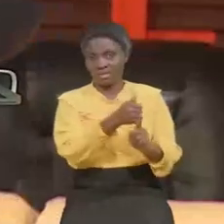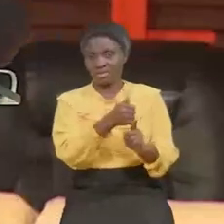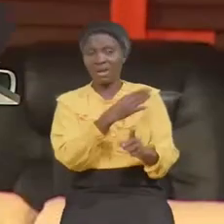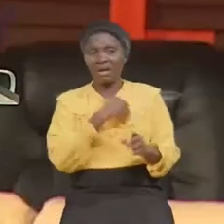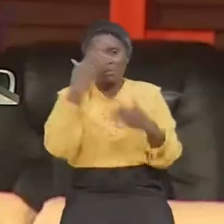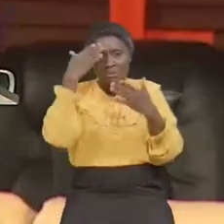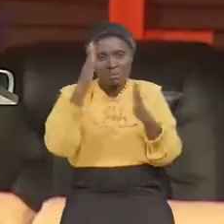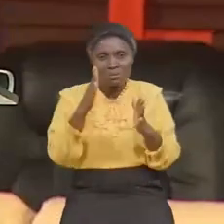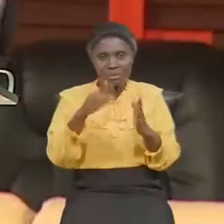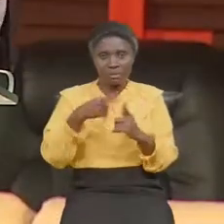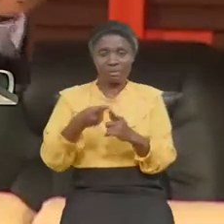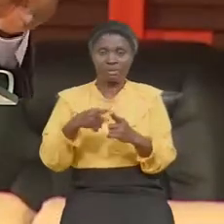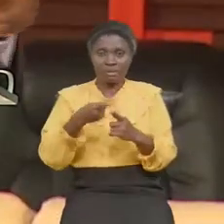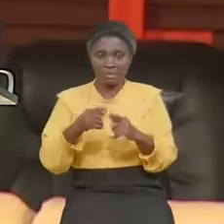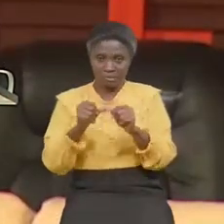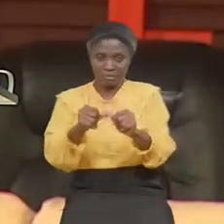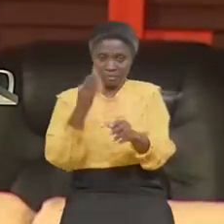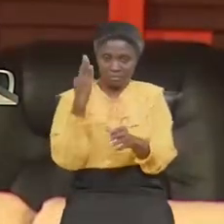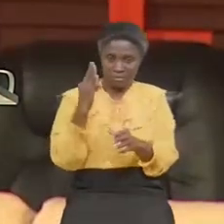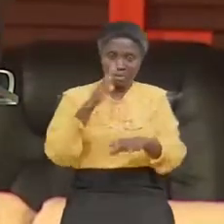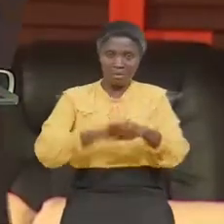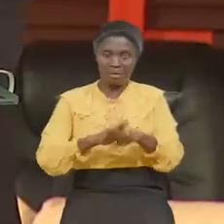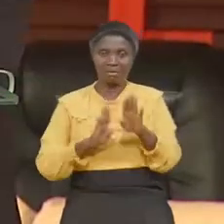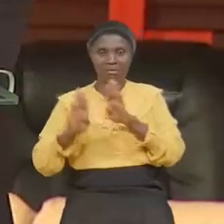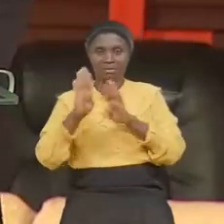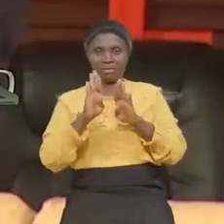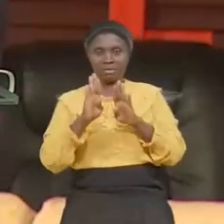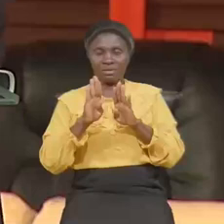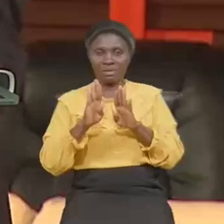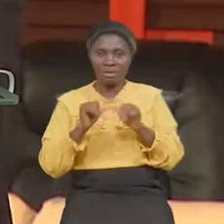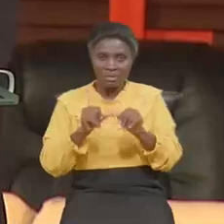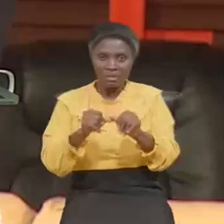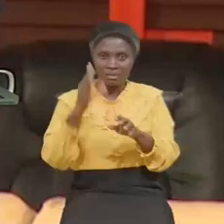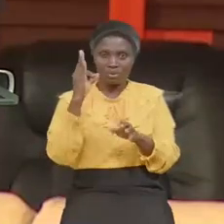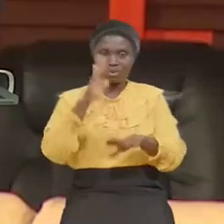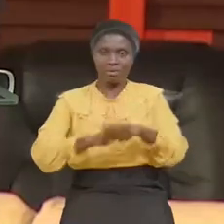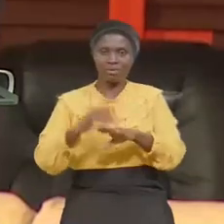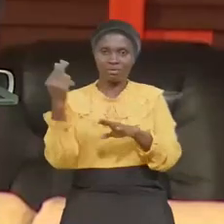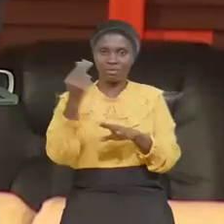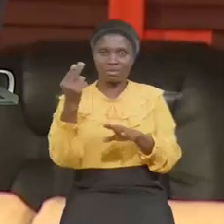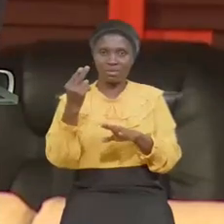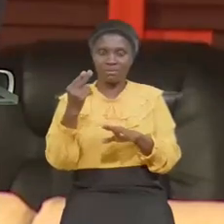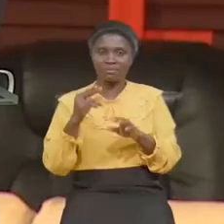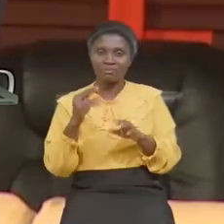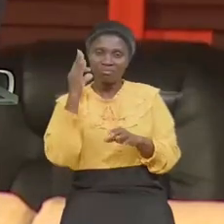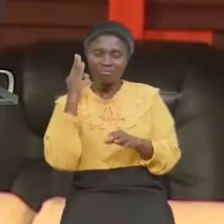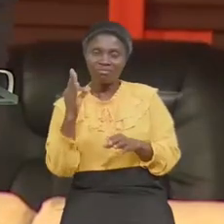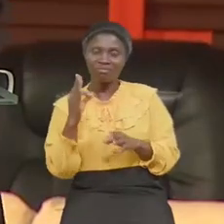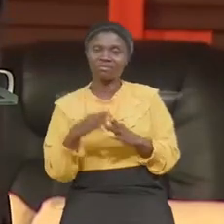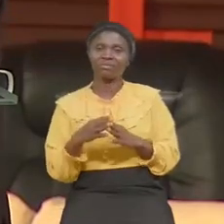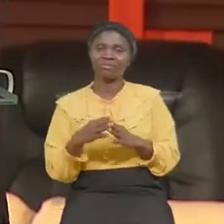encore? Ils prêchent le dimanche, ils prêchent le jeudi. Ce n'est pas étonnant, rien ne se